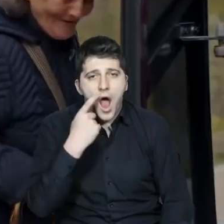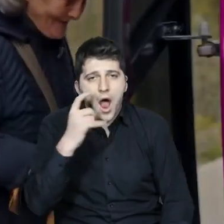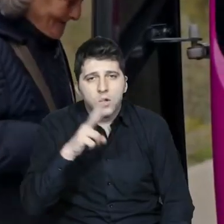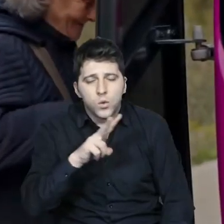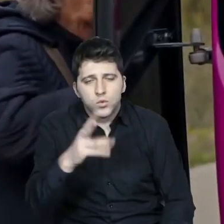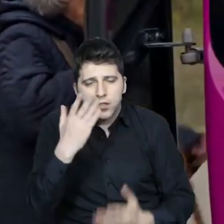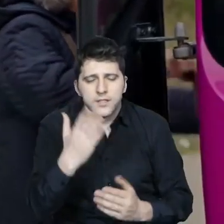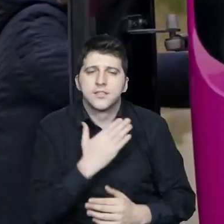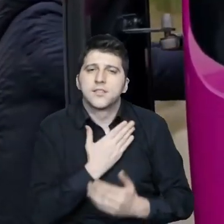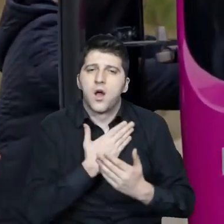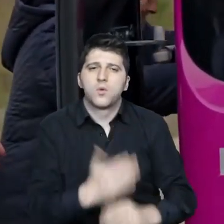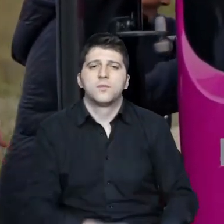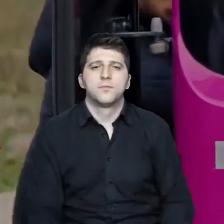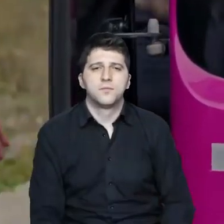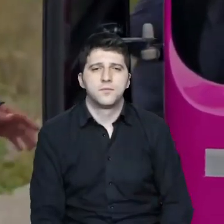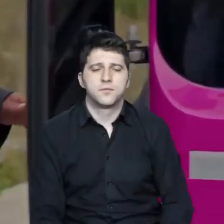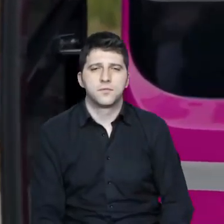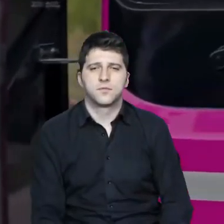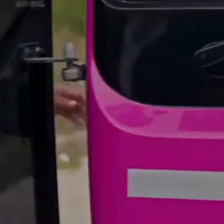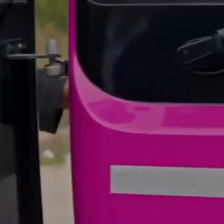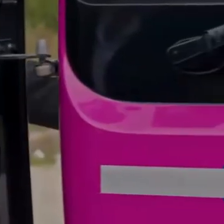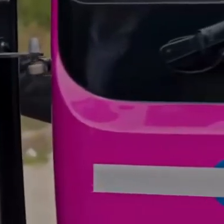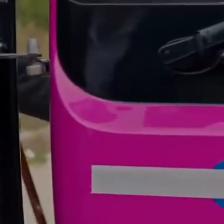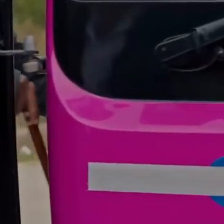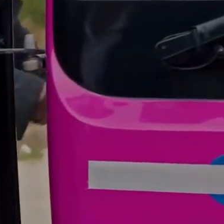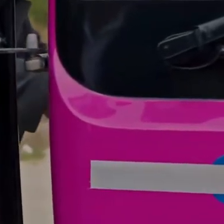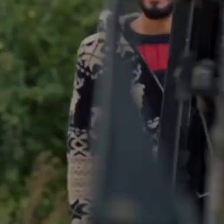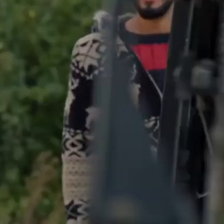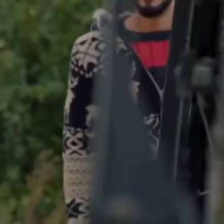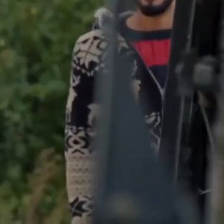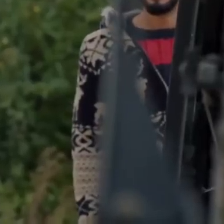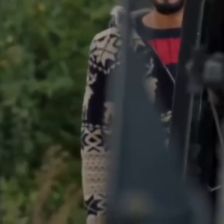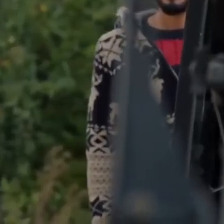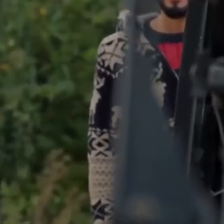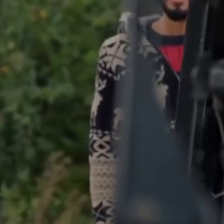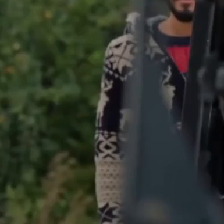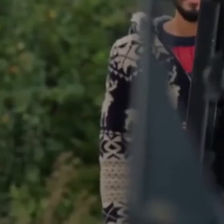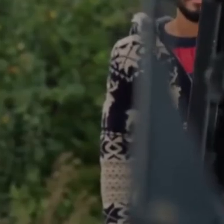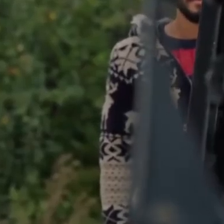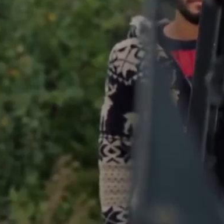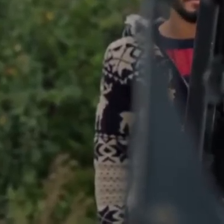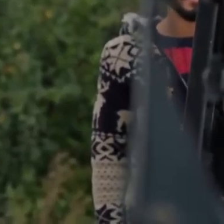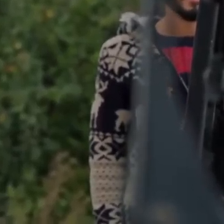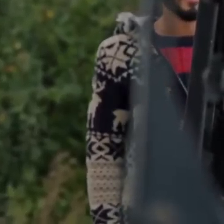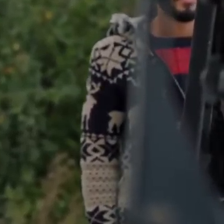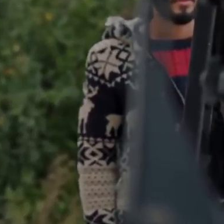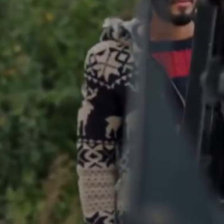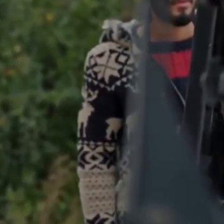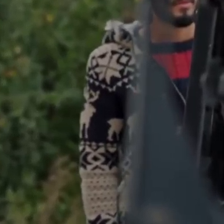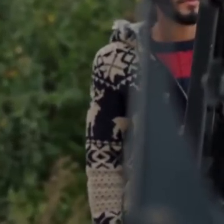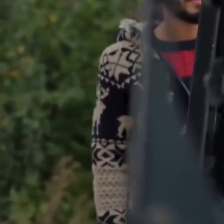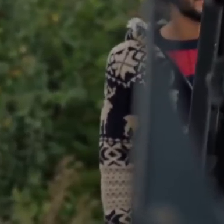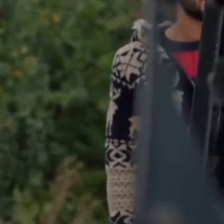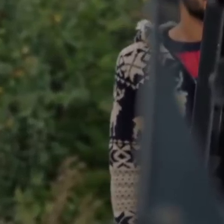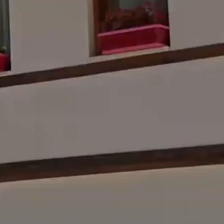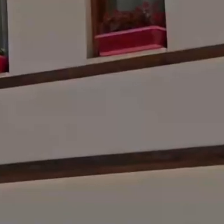ol. Yaşlı kadın bastonla yürüyor. Oral yaşlı çifte salladığı elini kalbine götürüp eyvallah yaptı.